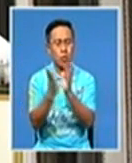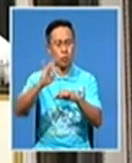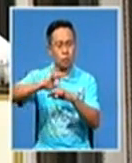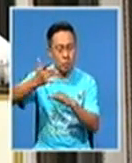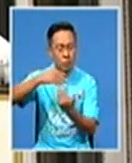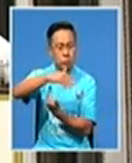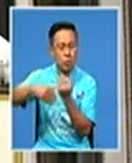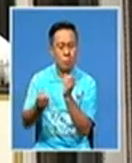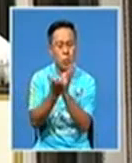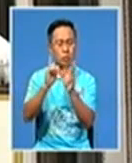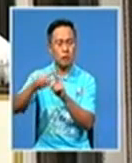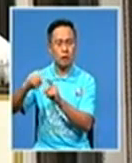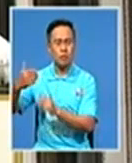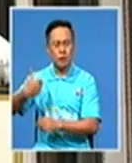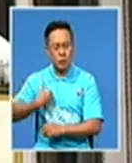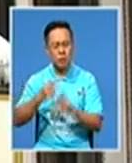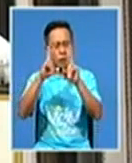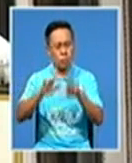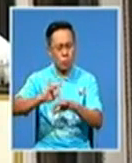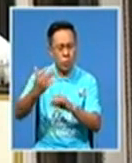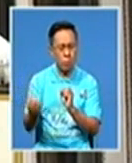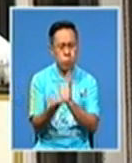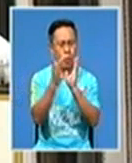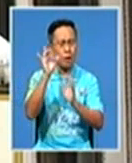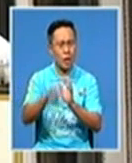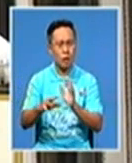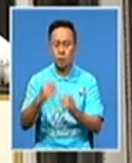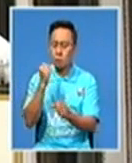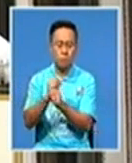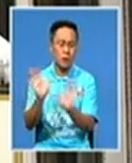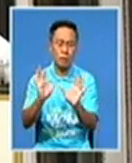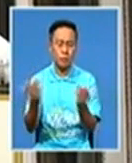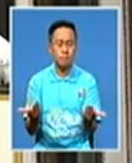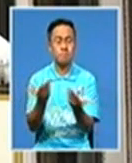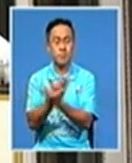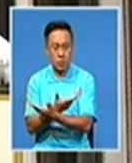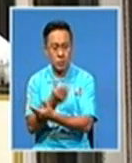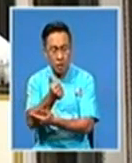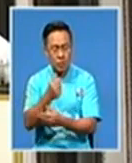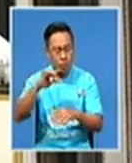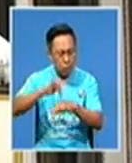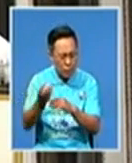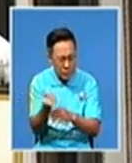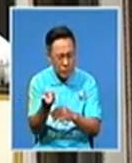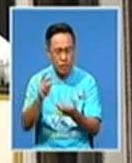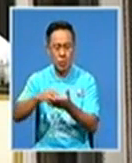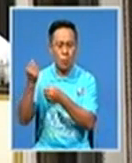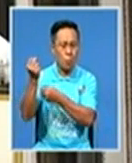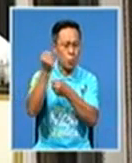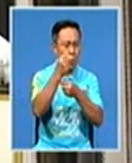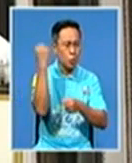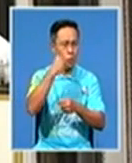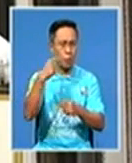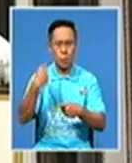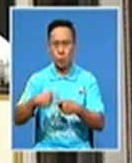แล้วถ้ามันทำให้ระบบนิเวศวิทยาเสียหายก็ไม่ทำไปทำอย่างอื่นวันนี้ค้านทุกวันเนี่ยมันเดินหน้าไม่